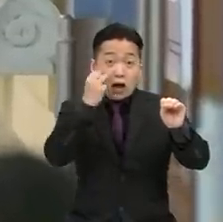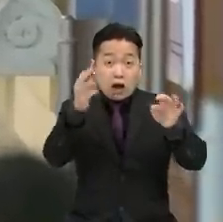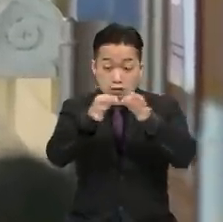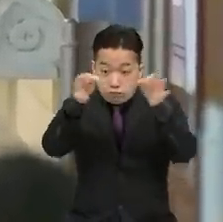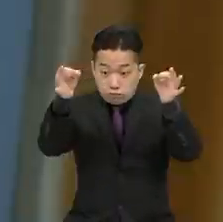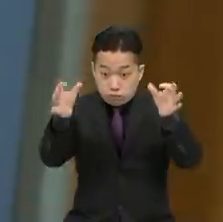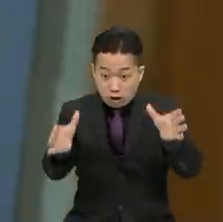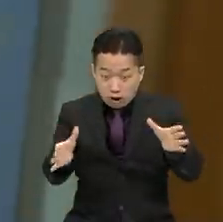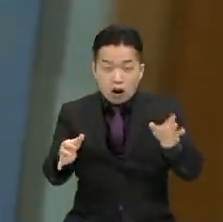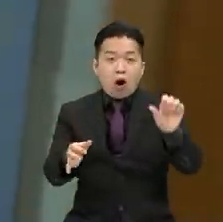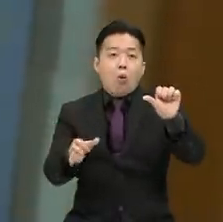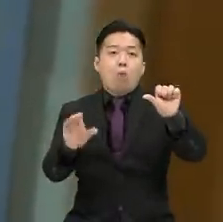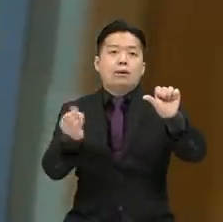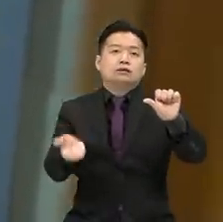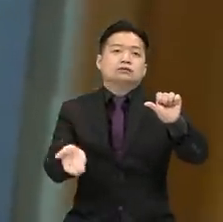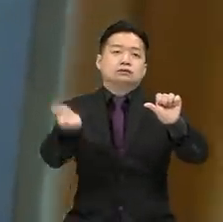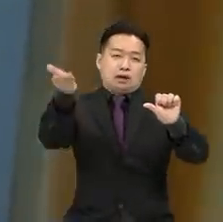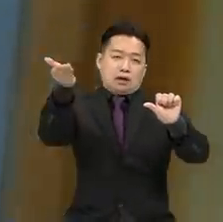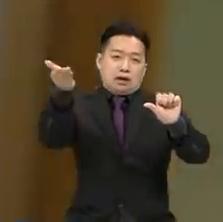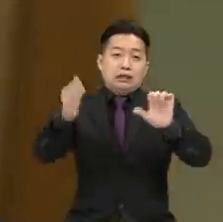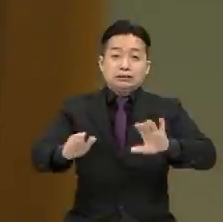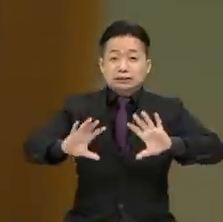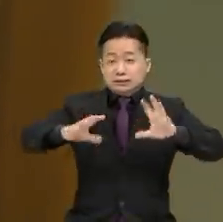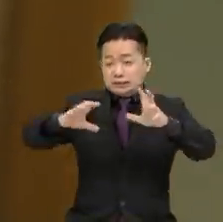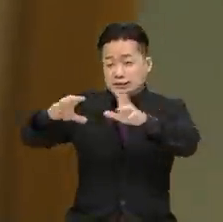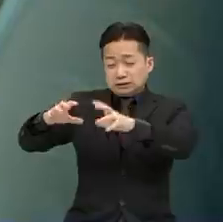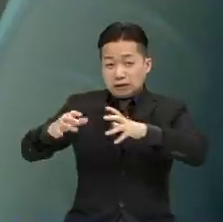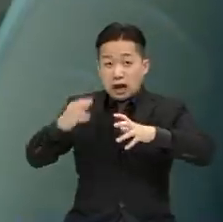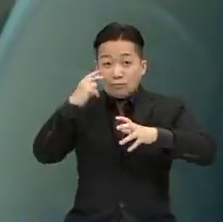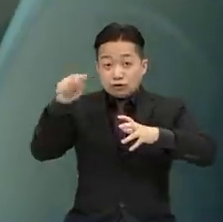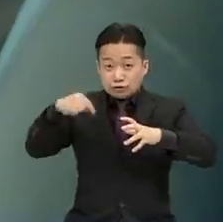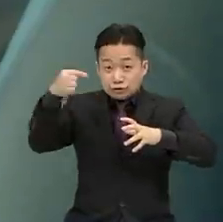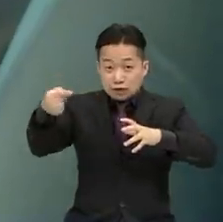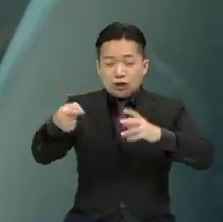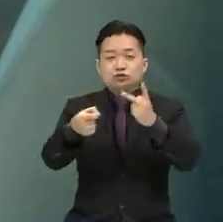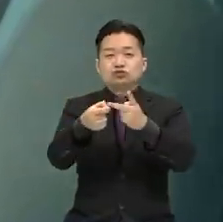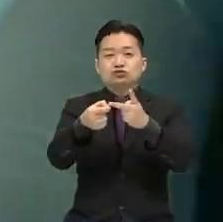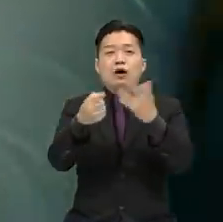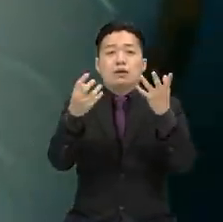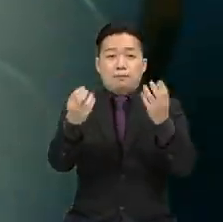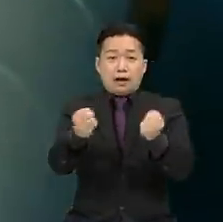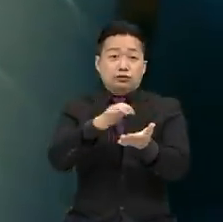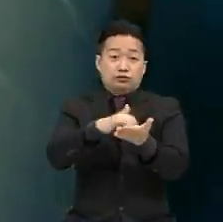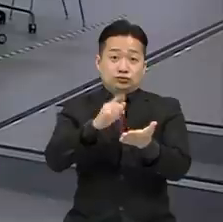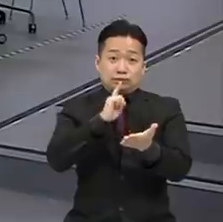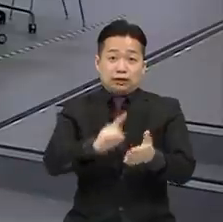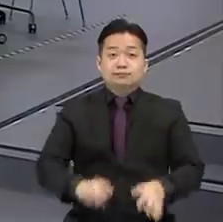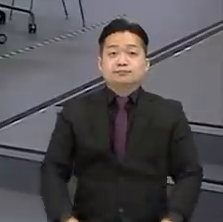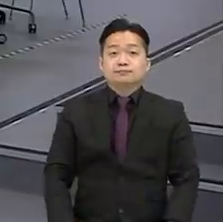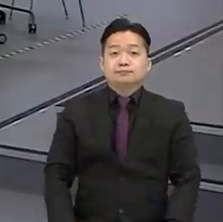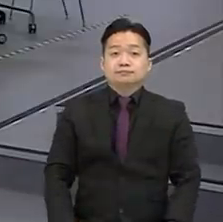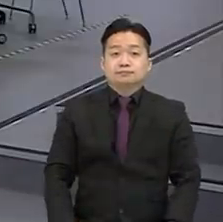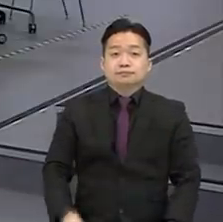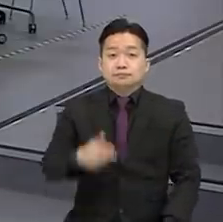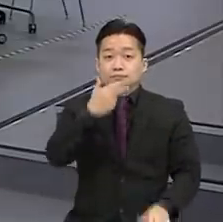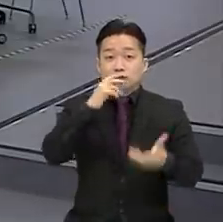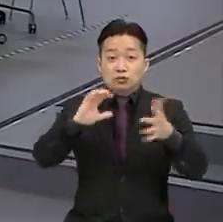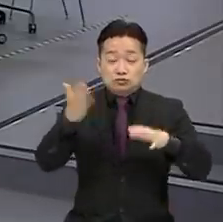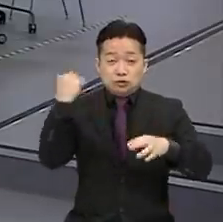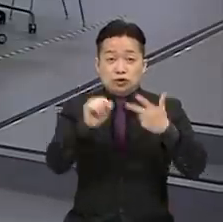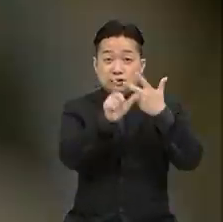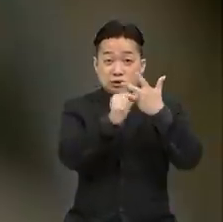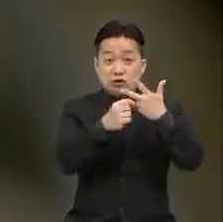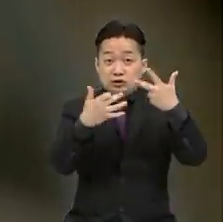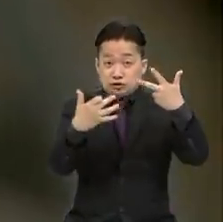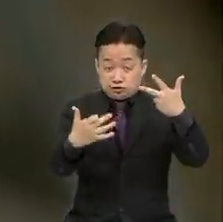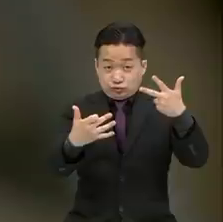명 선을 넘었습니다. 전 세계에서 미국에 이어 두 번째로 많은 숫자입니다. 영국은 지난 7월